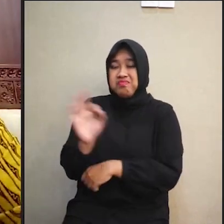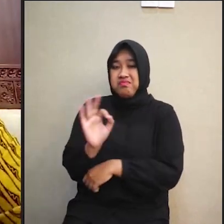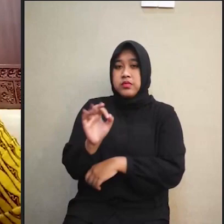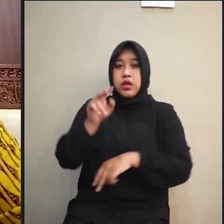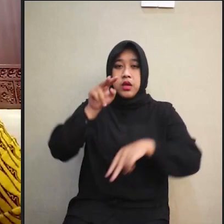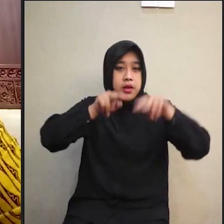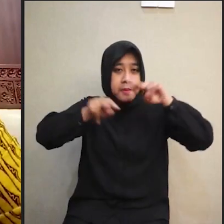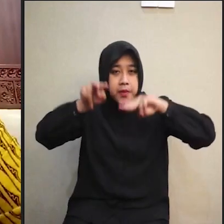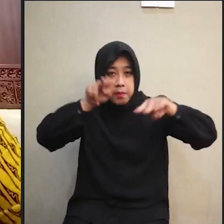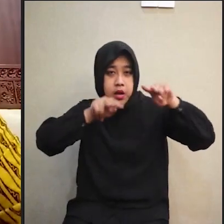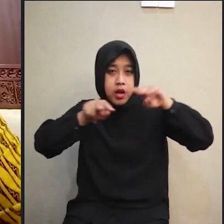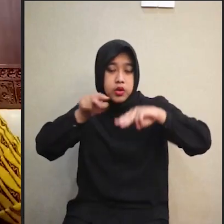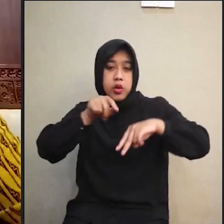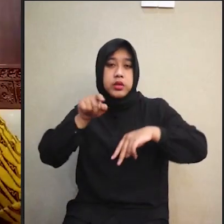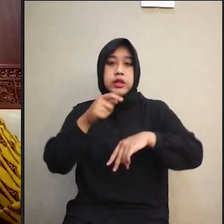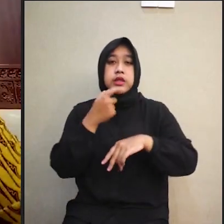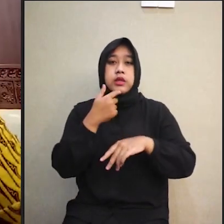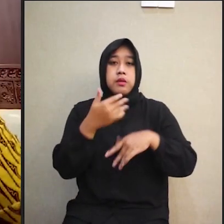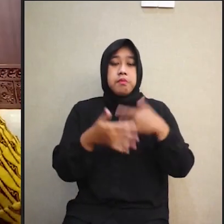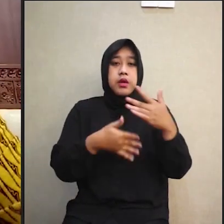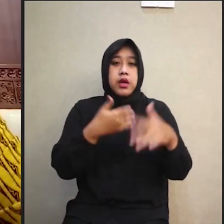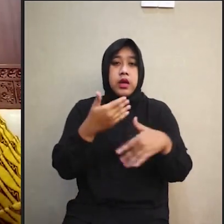mereka adalah